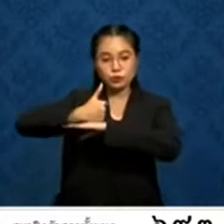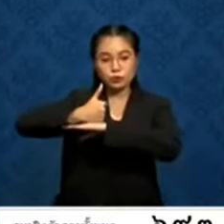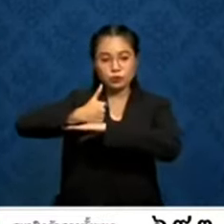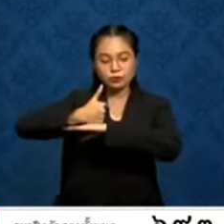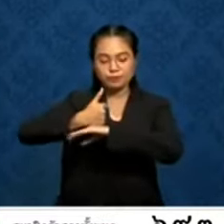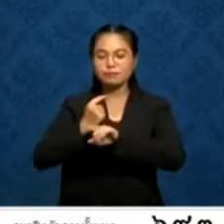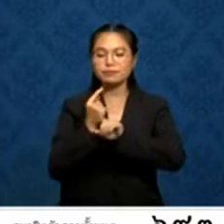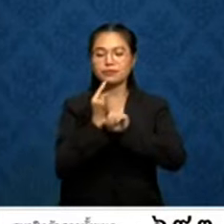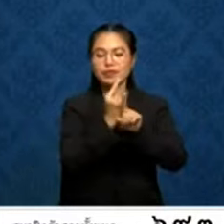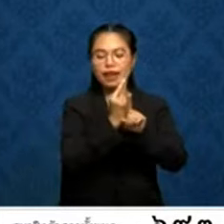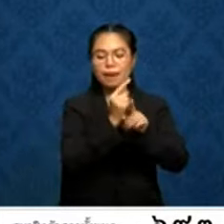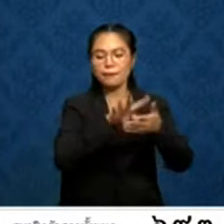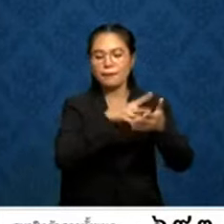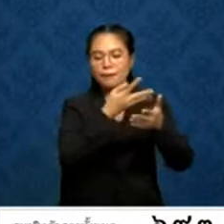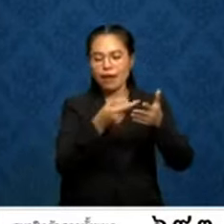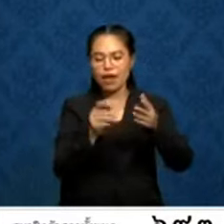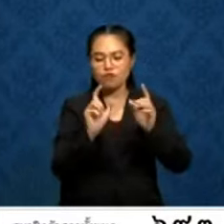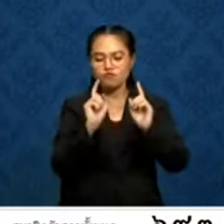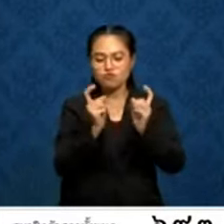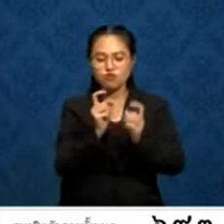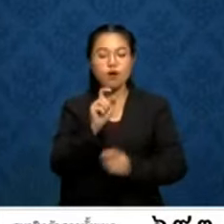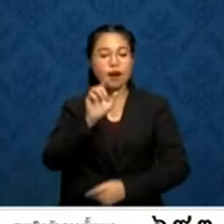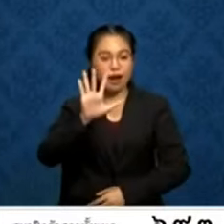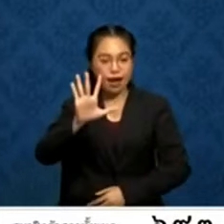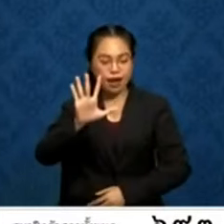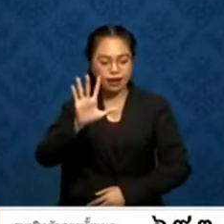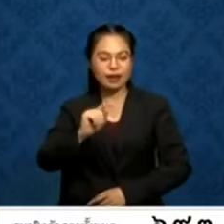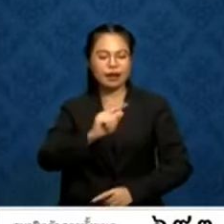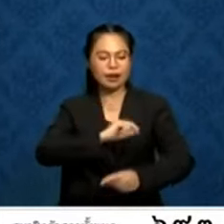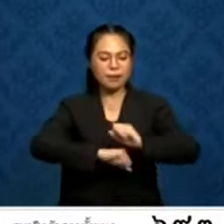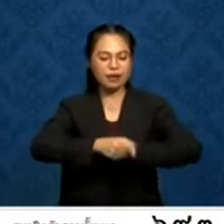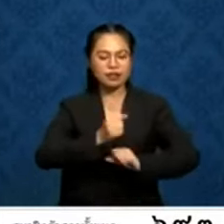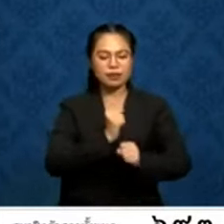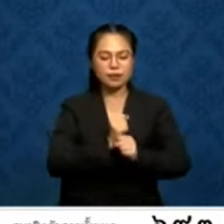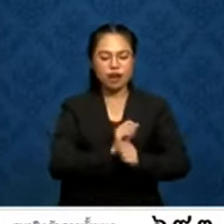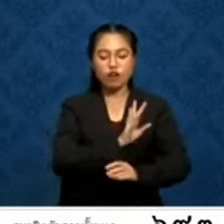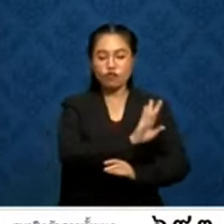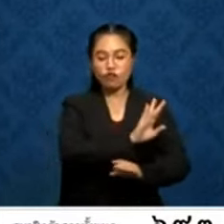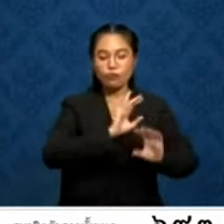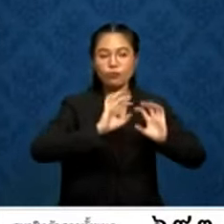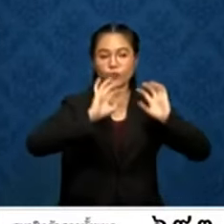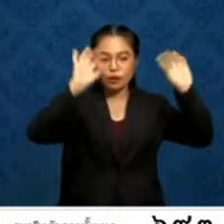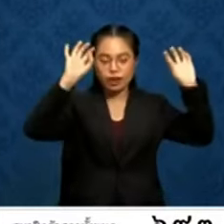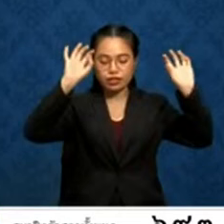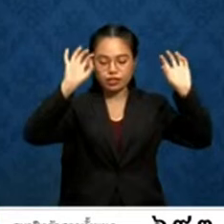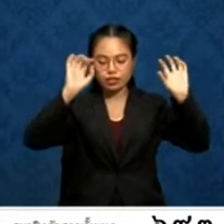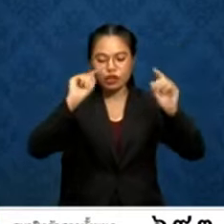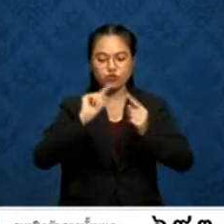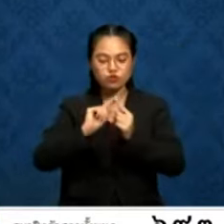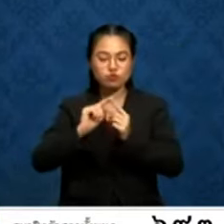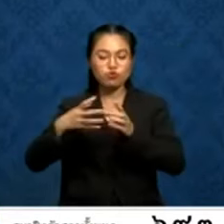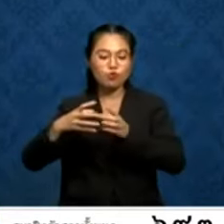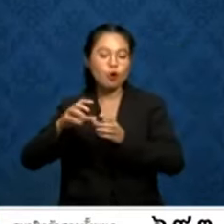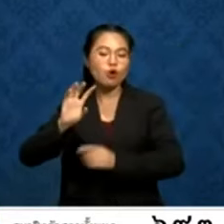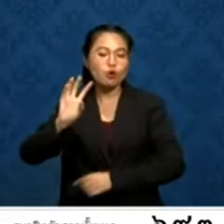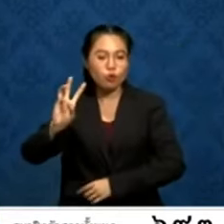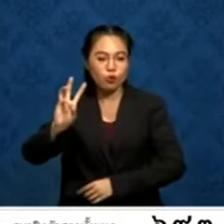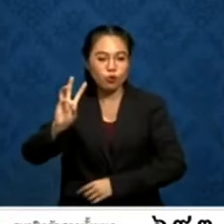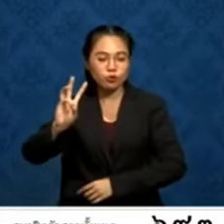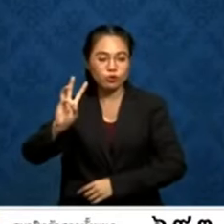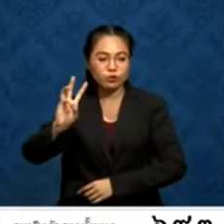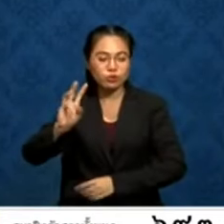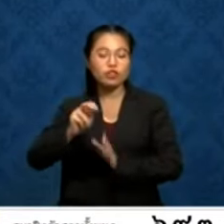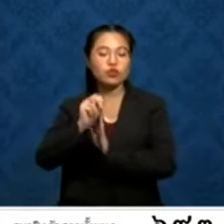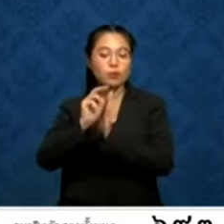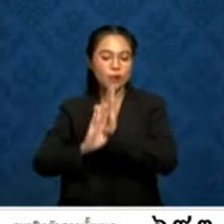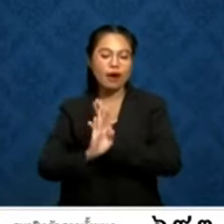องกับหมวด5หน้าที่ของรัฐและหมวด6แนวนโยบายแห่งรัฐตามรัฐธรรมนูญ